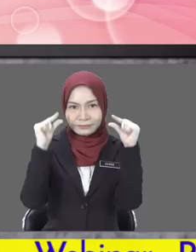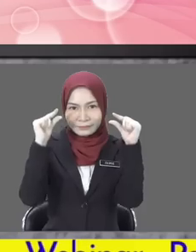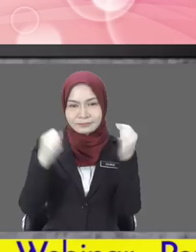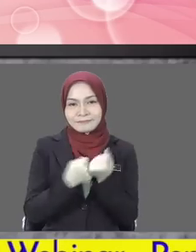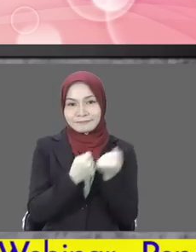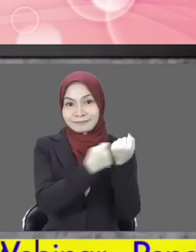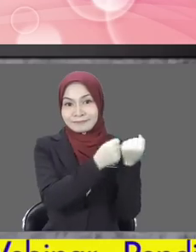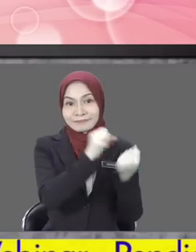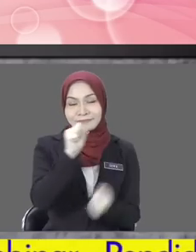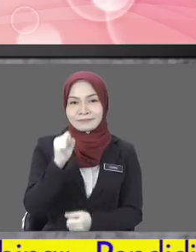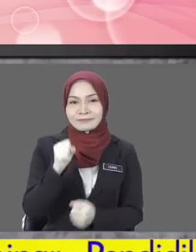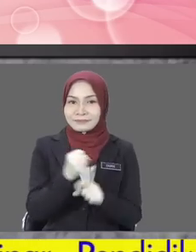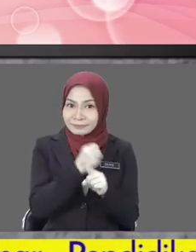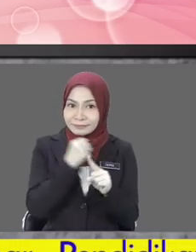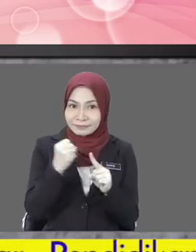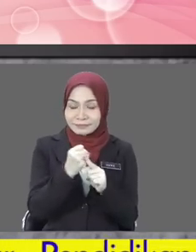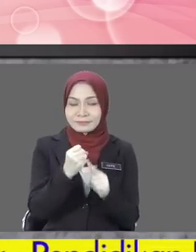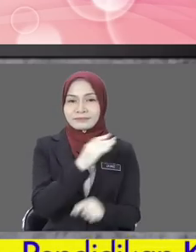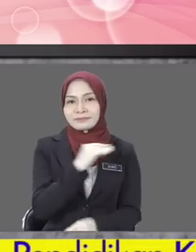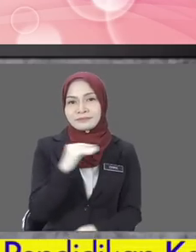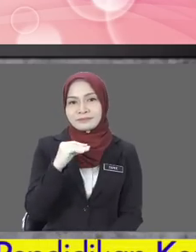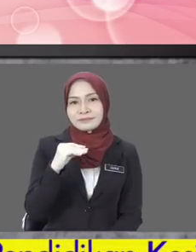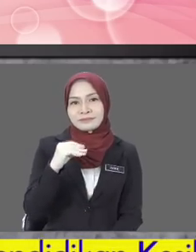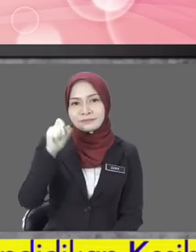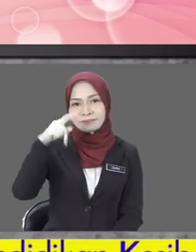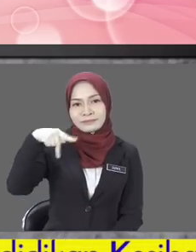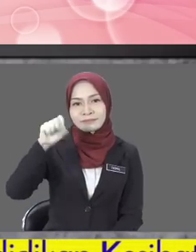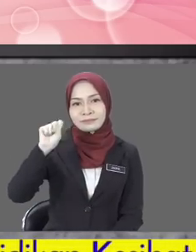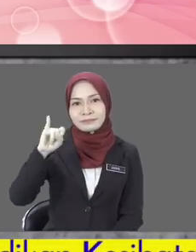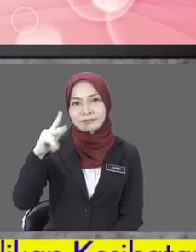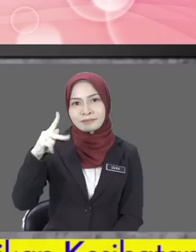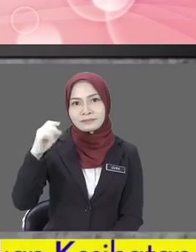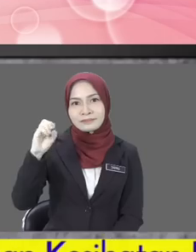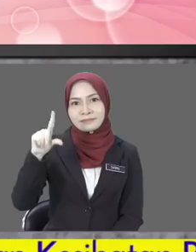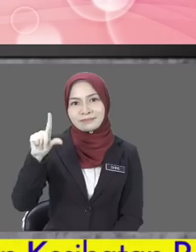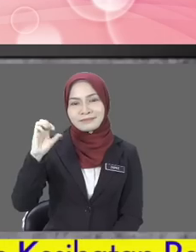social dan psikologi amat penting kepada bangsa